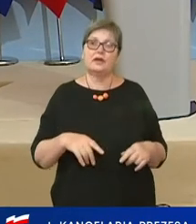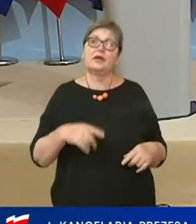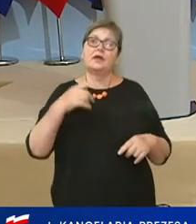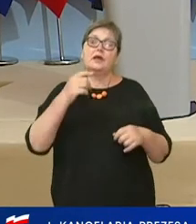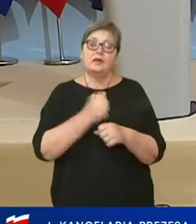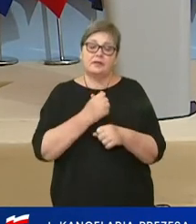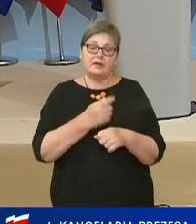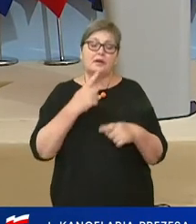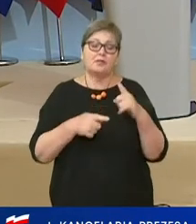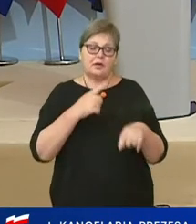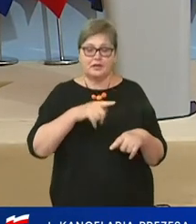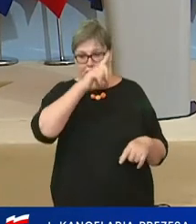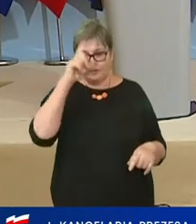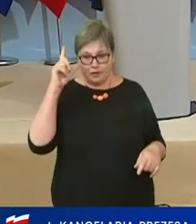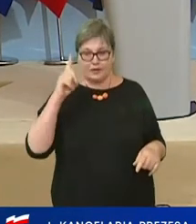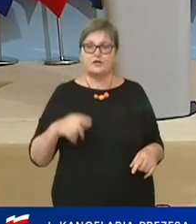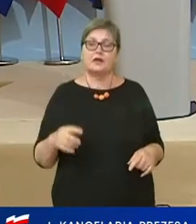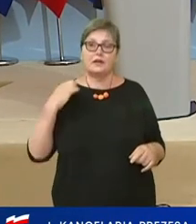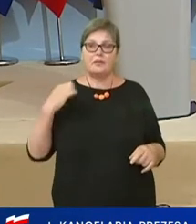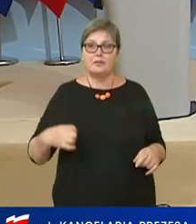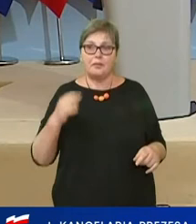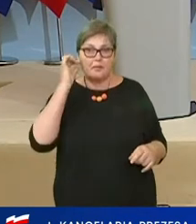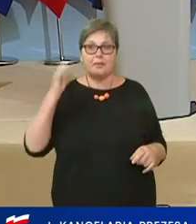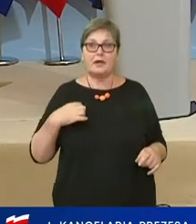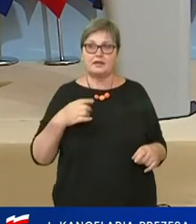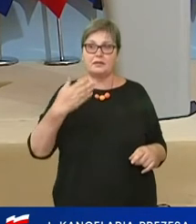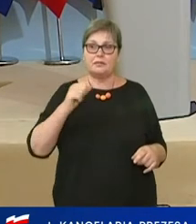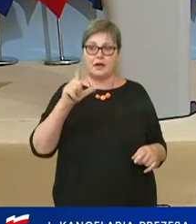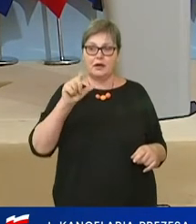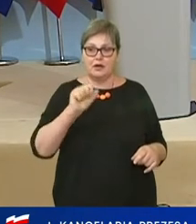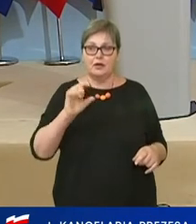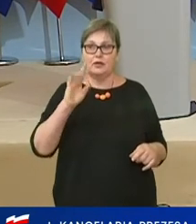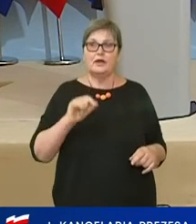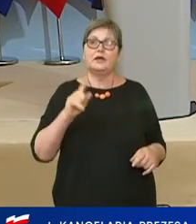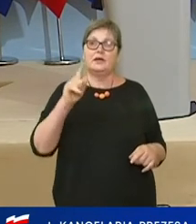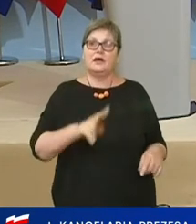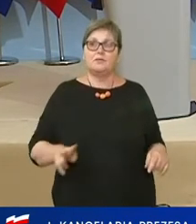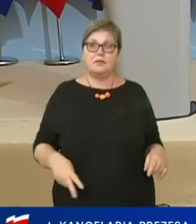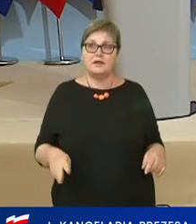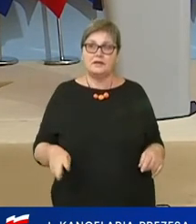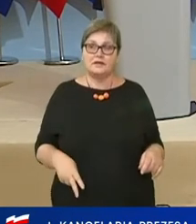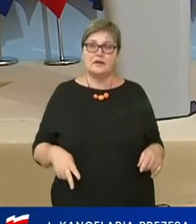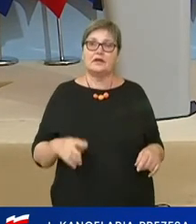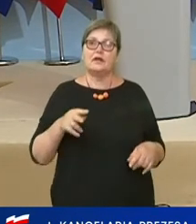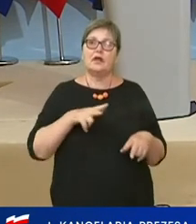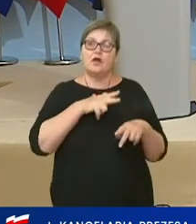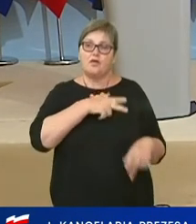pani Marlety Maląg oraz minister funduszy i polityki regionalnej, pani